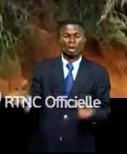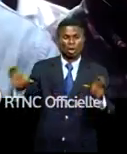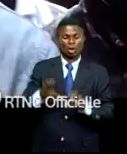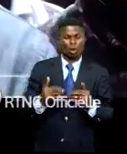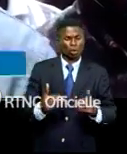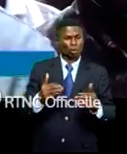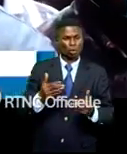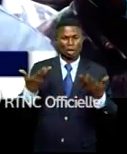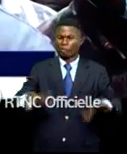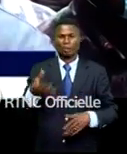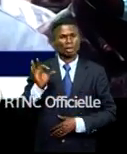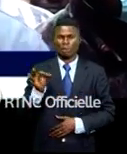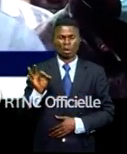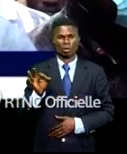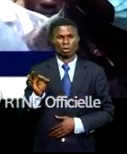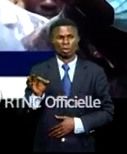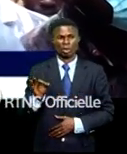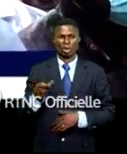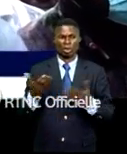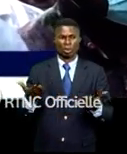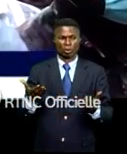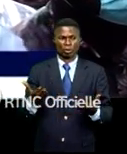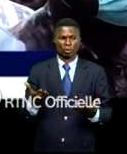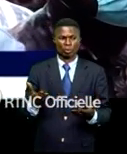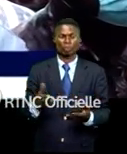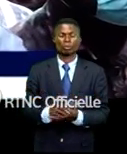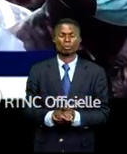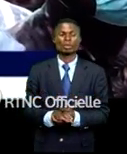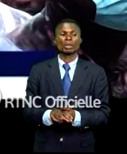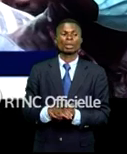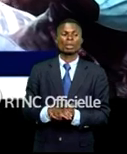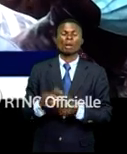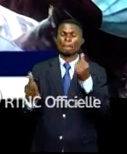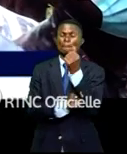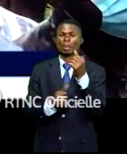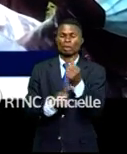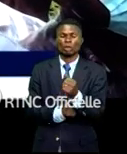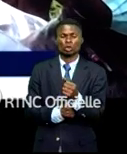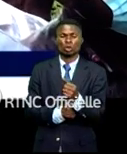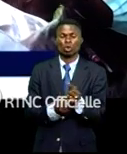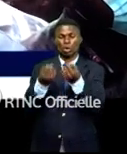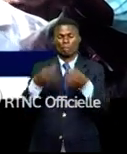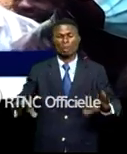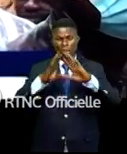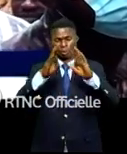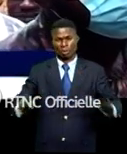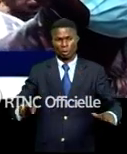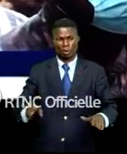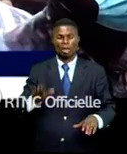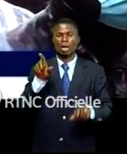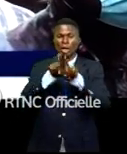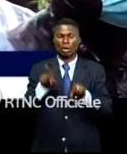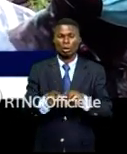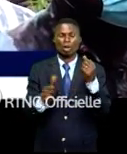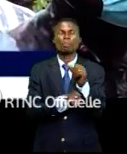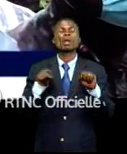ne s'arrête pas. La catastrophe est là, les gens perdent les maisons, il y a même des